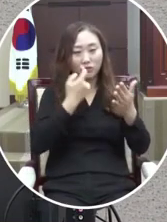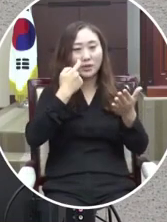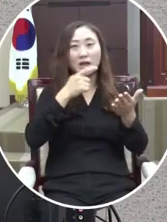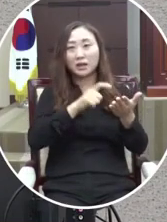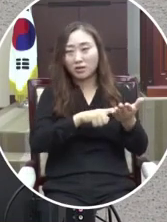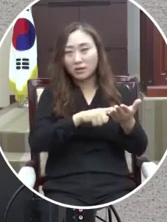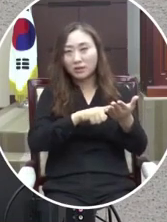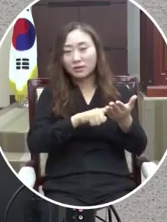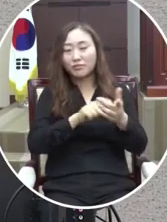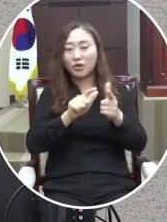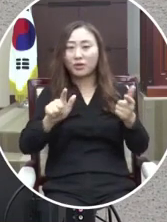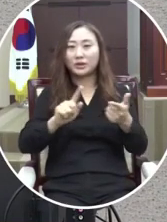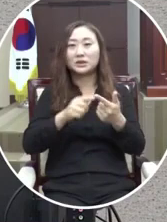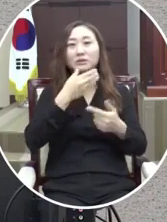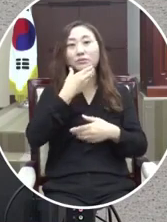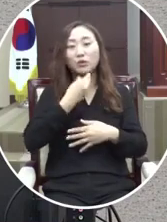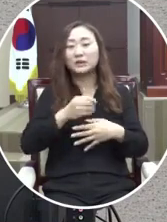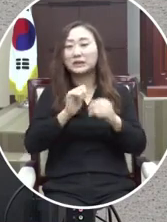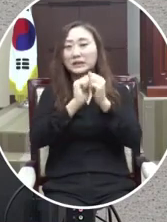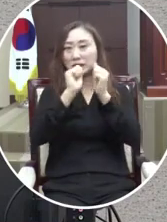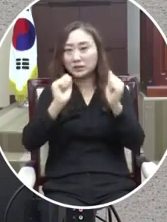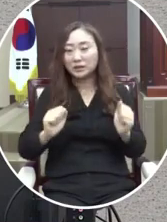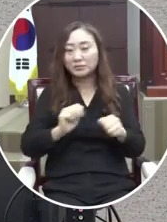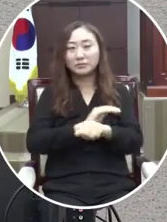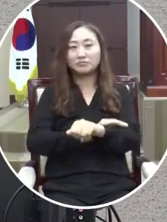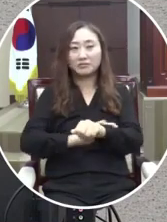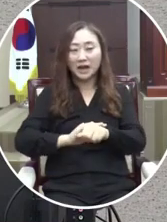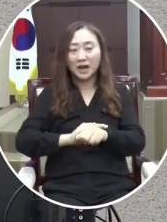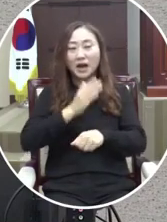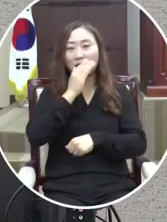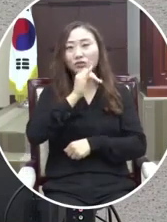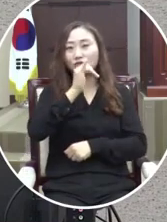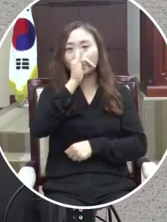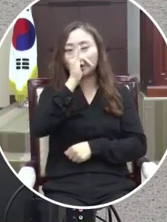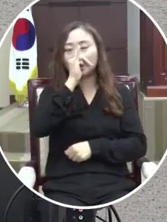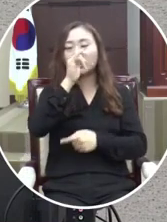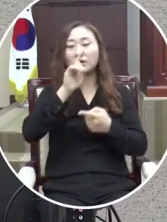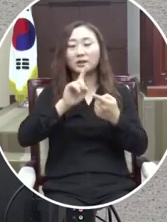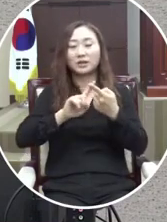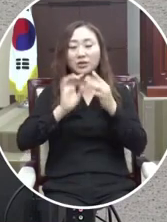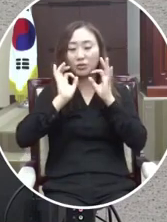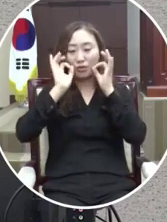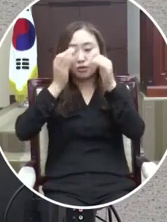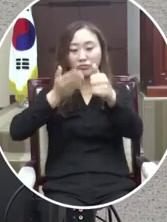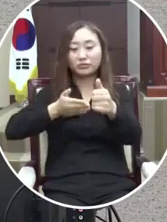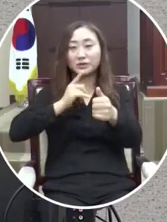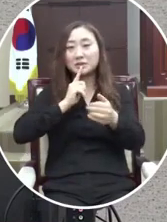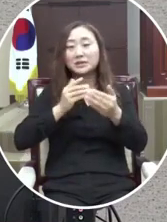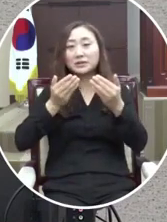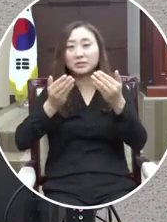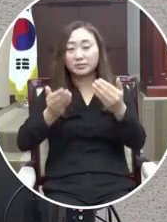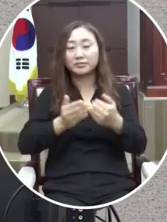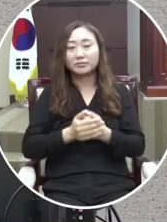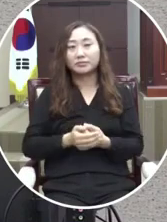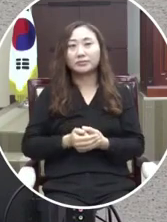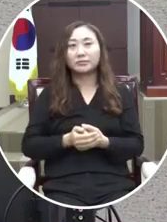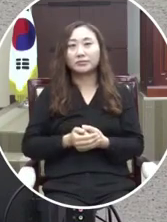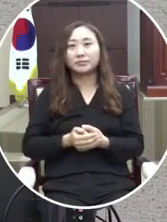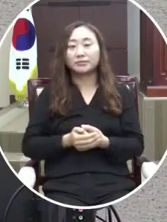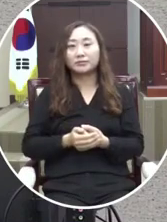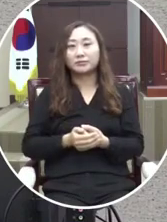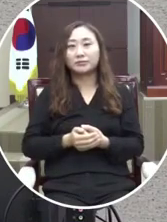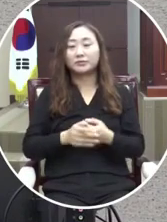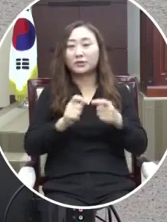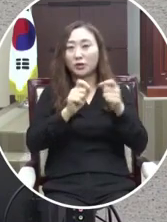등 우리 구의 다양한 복지 시스템이 제대로 기능을 발휘할 수 있도록 힘써주시길 바랍니다.